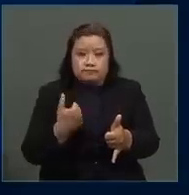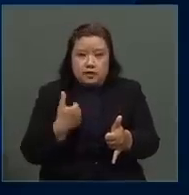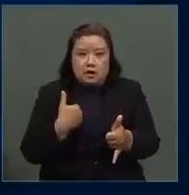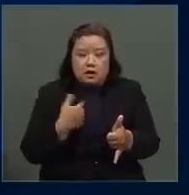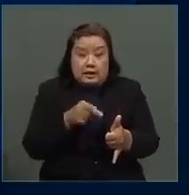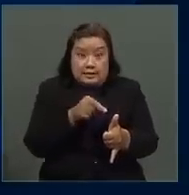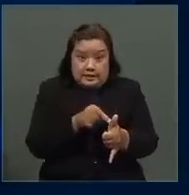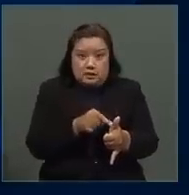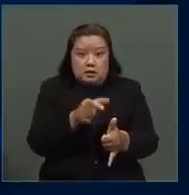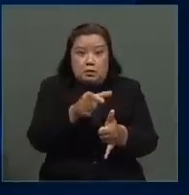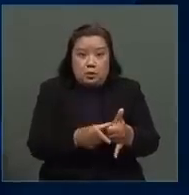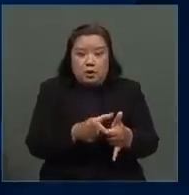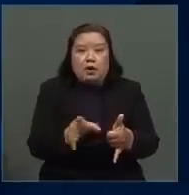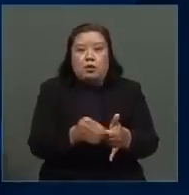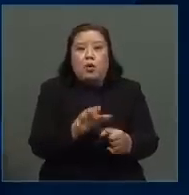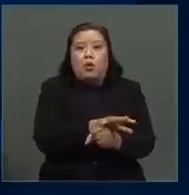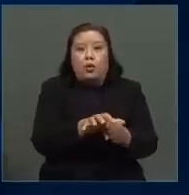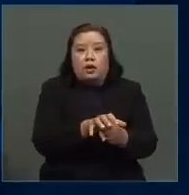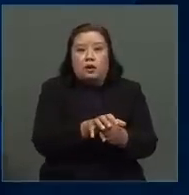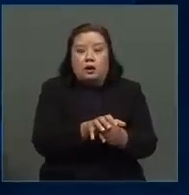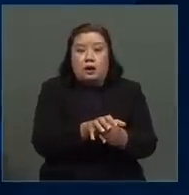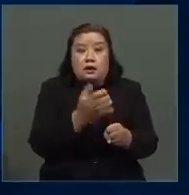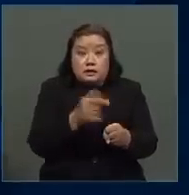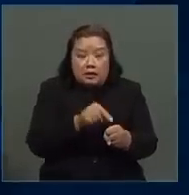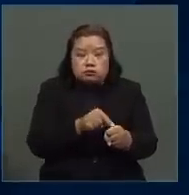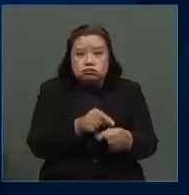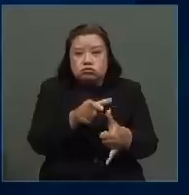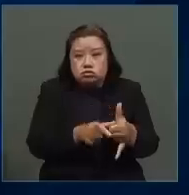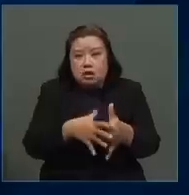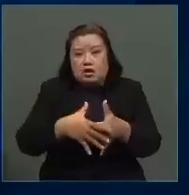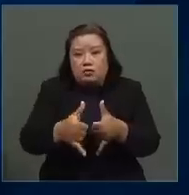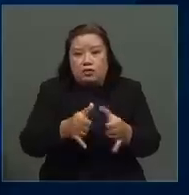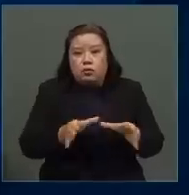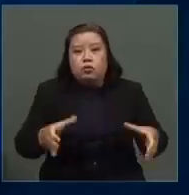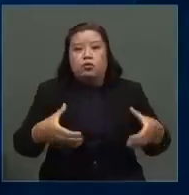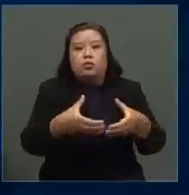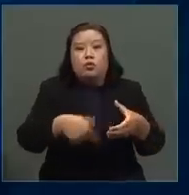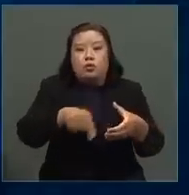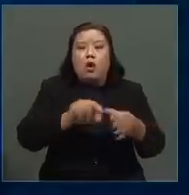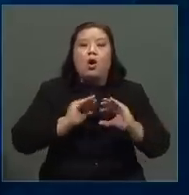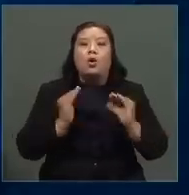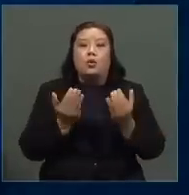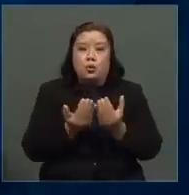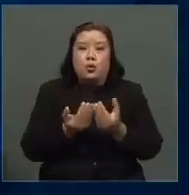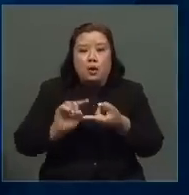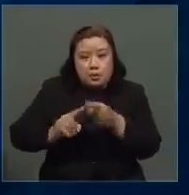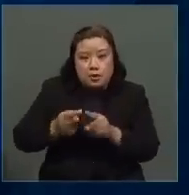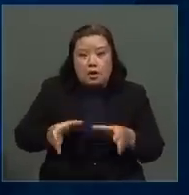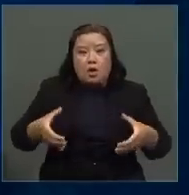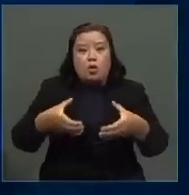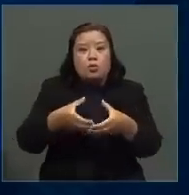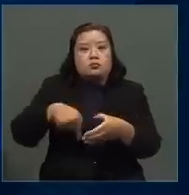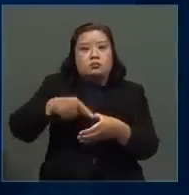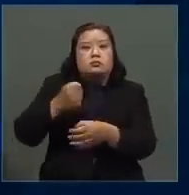ป่วยยืนยันก่อนหน้านี้แล้วก็เป็นลักษณะของการสัมผัสใกล้ชิดถ้ารวมบ้านหรือผู้ที่เป็นเพื่อนร่วมงาน